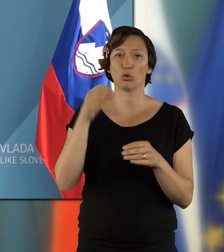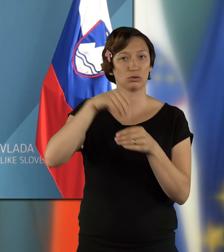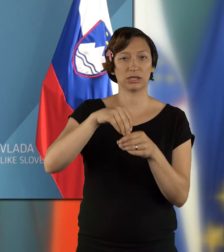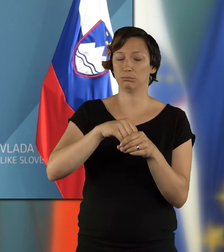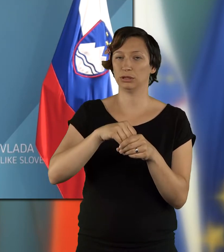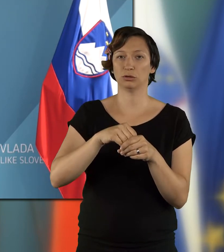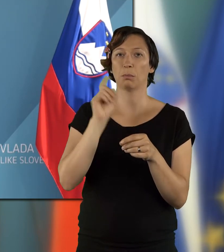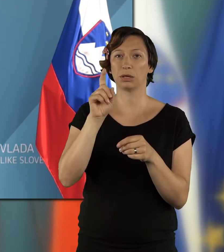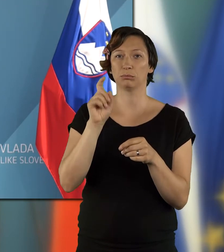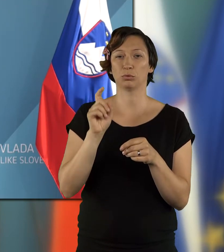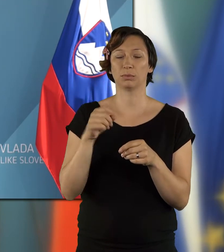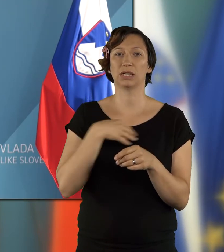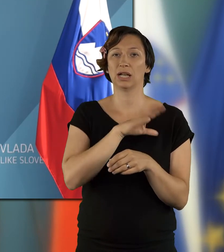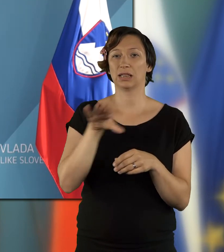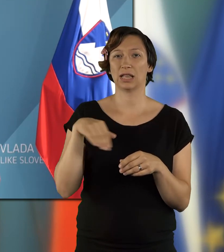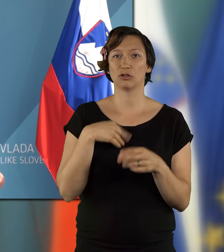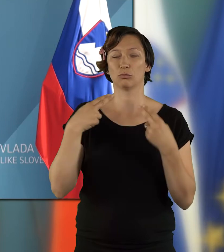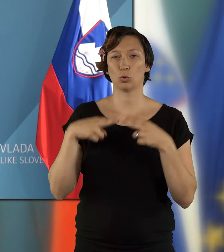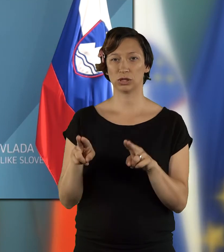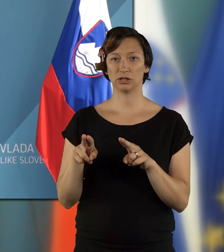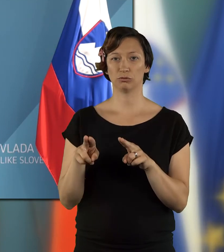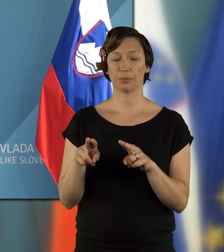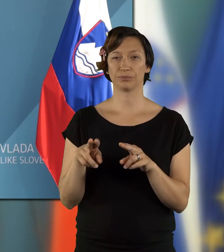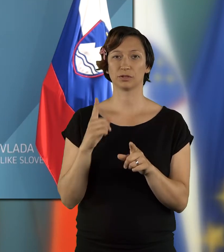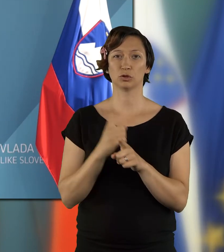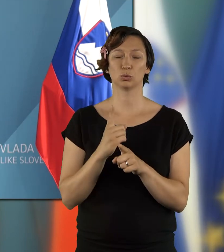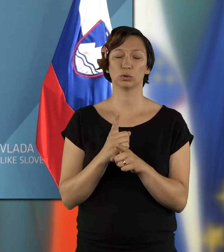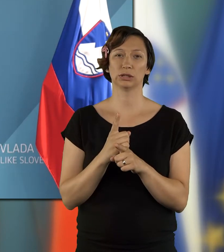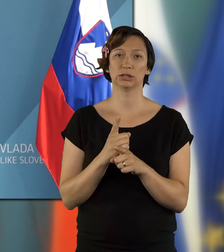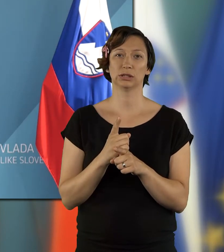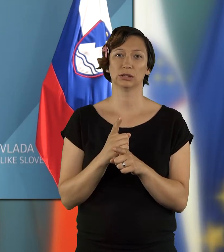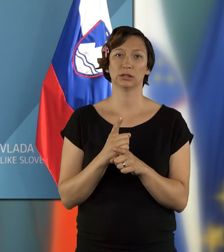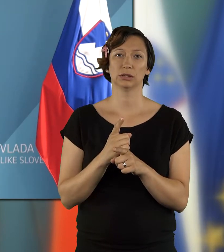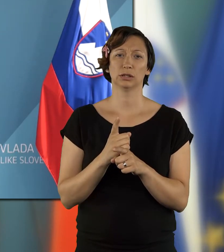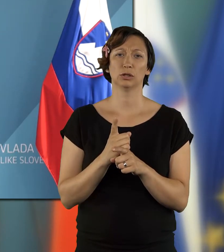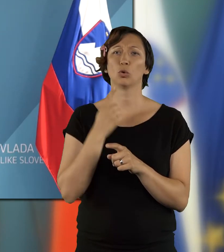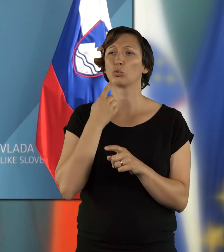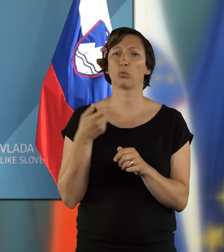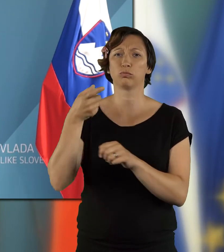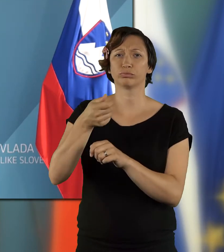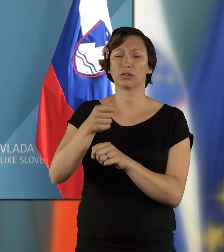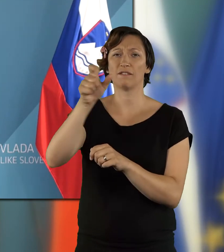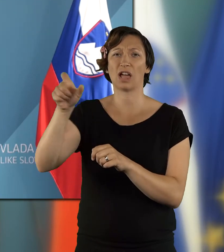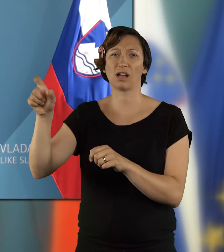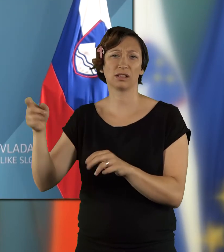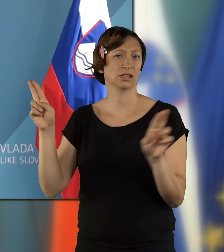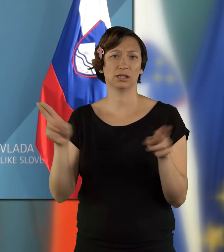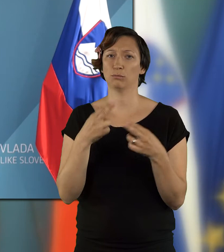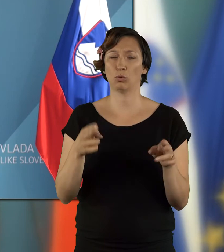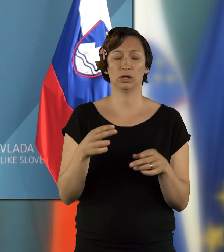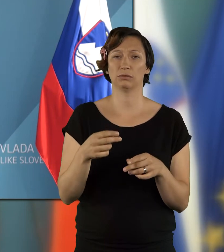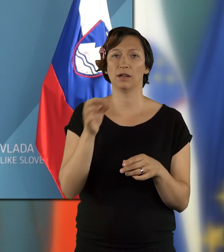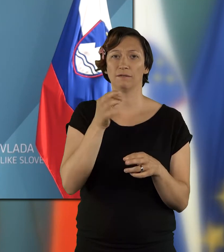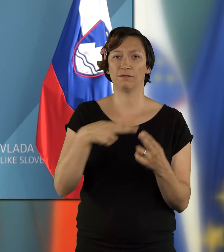vsebini pripomb, našem odzivu in pa o vlagateljih pripomb ne morem